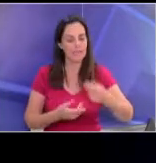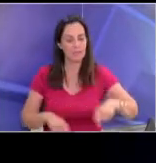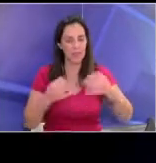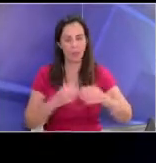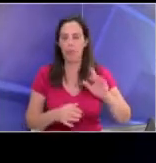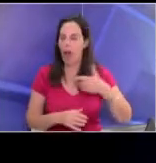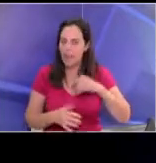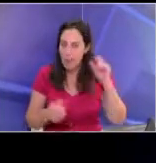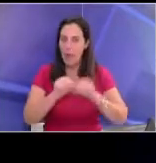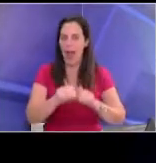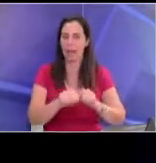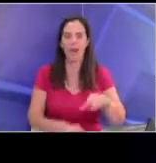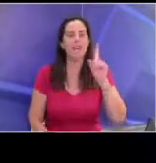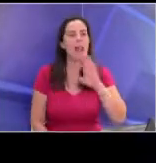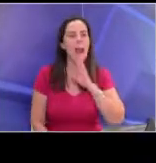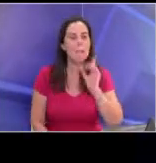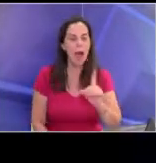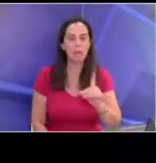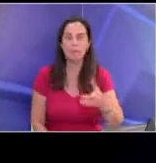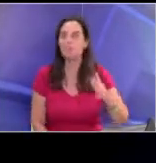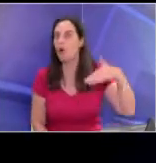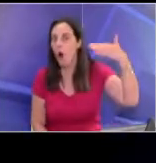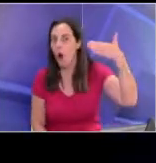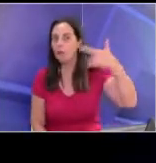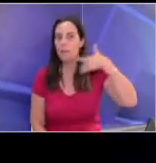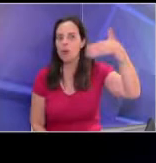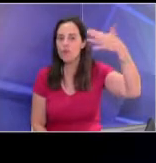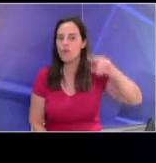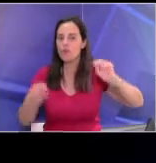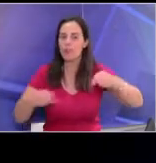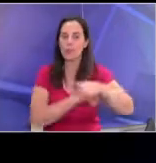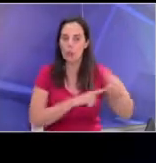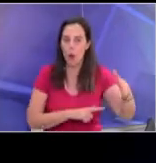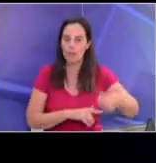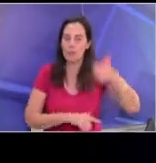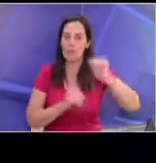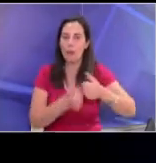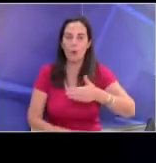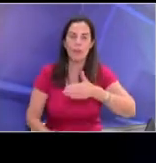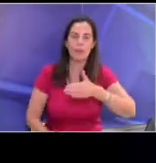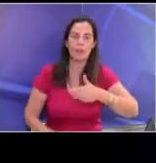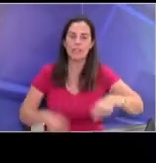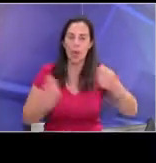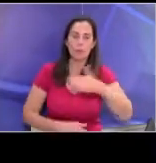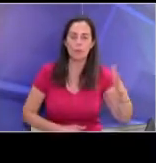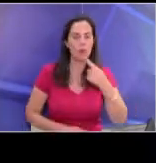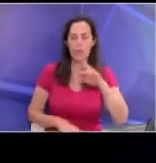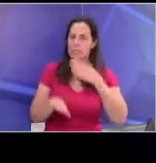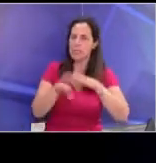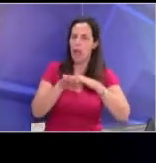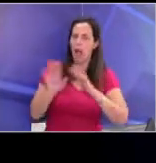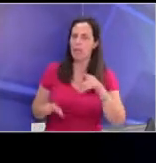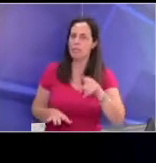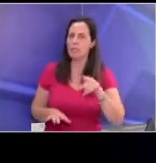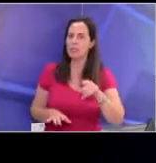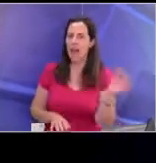ימנית שתעשה את זה, ואני בעד. אבל הבעיה היא שעוד איקס שנים שיהיה פה שלטון שמאל ושר תרבות מהשמאל, שר תרבות מהשמאל, יכול להגיד, סליחה,